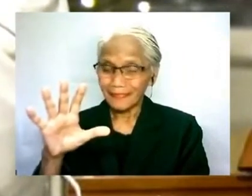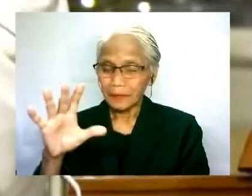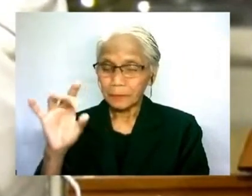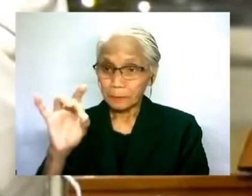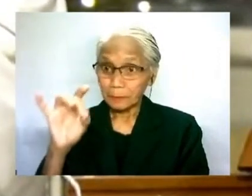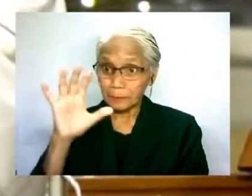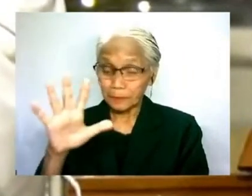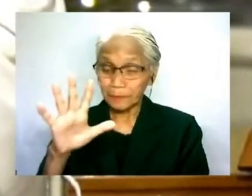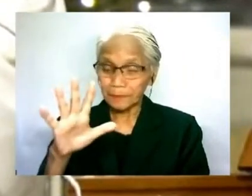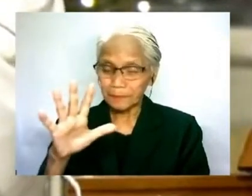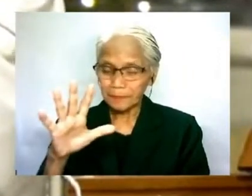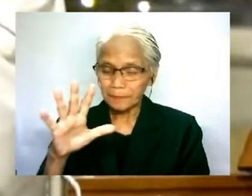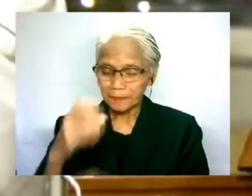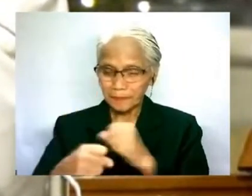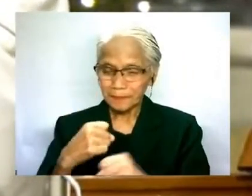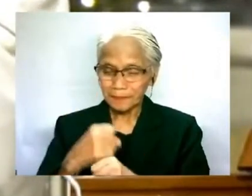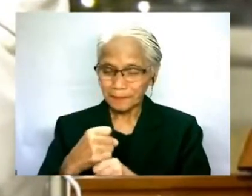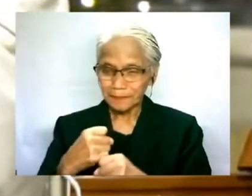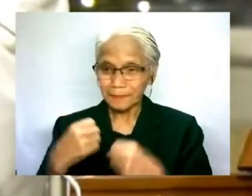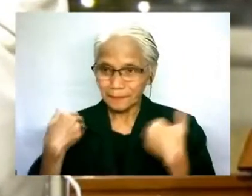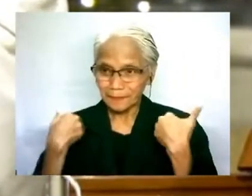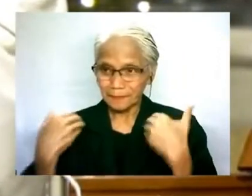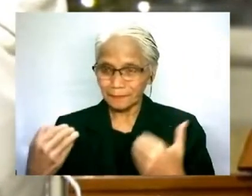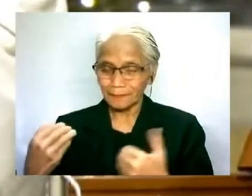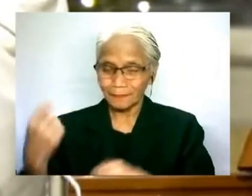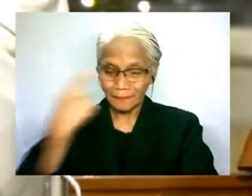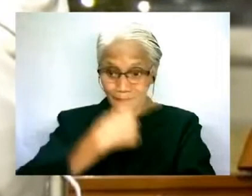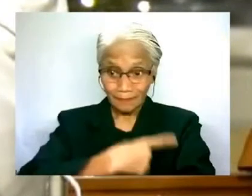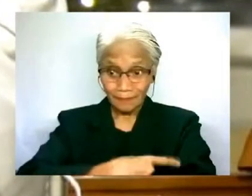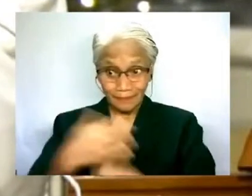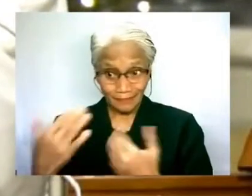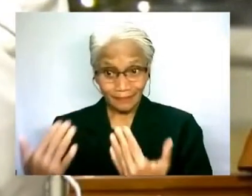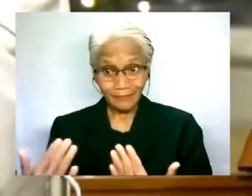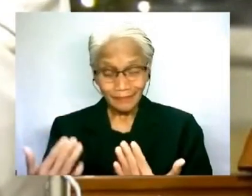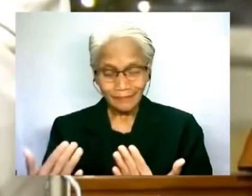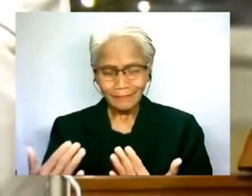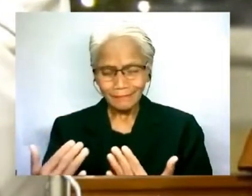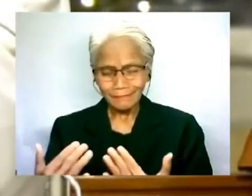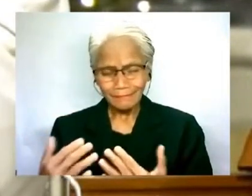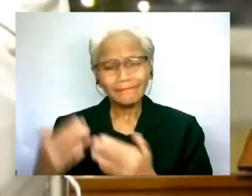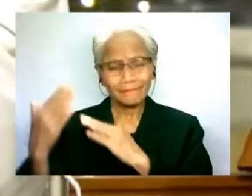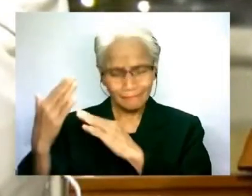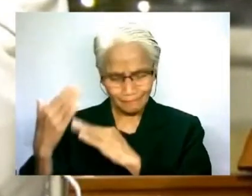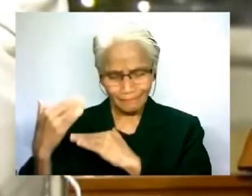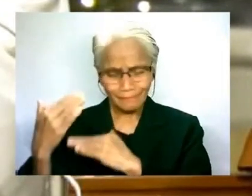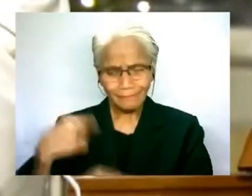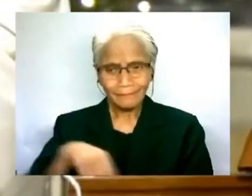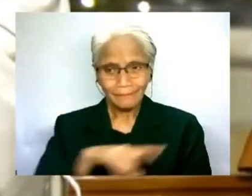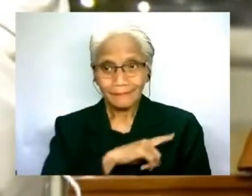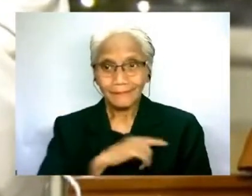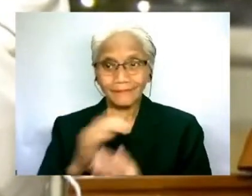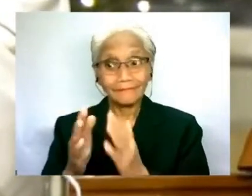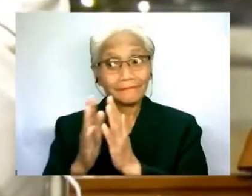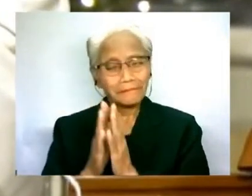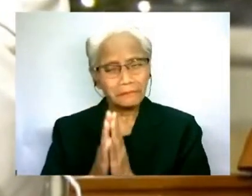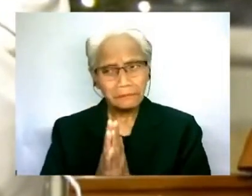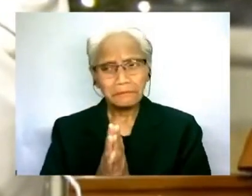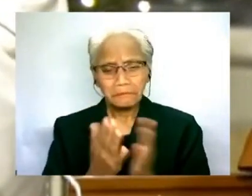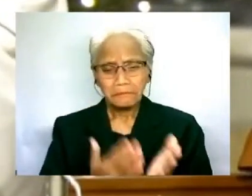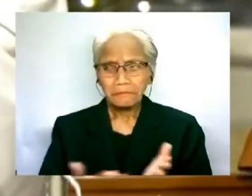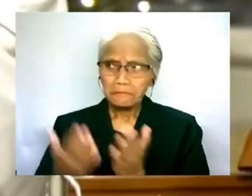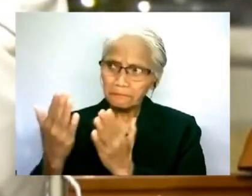85 kaarawan ngayong araw na ito. Nawa ang ating mga kahilingan ay dalhin ng ating mahal na ina